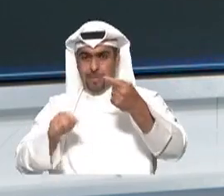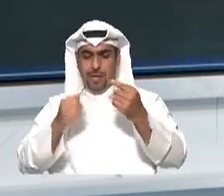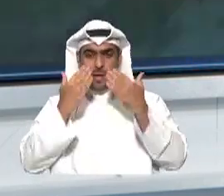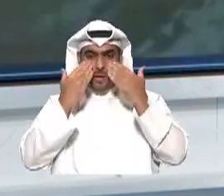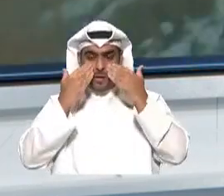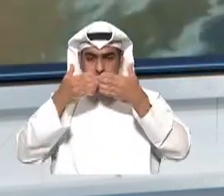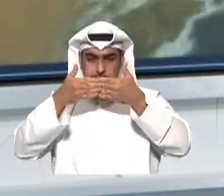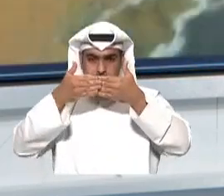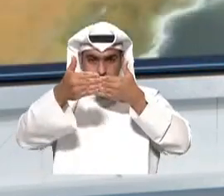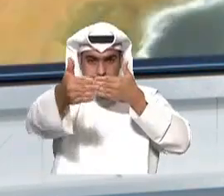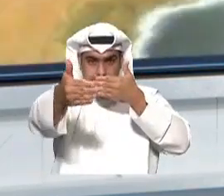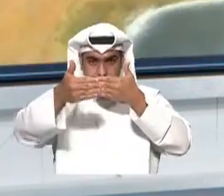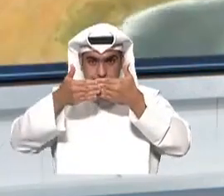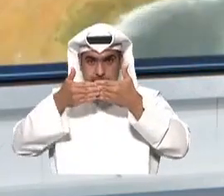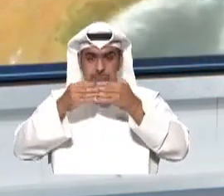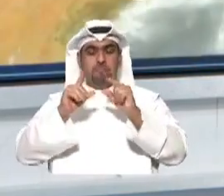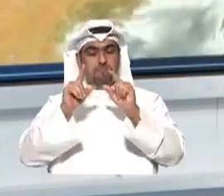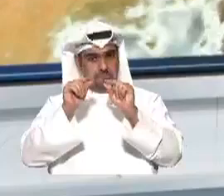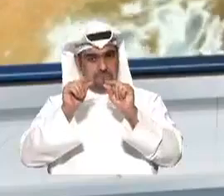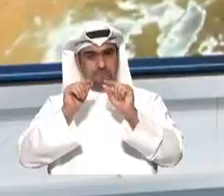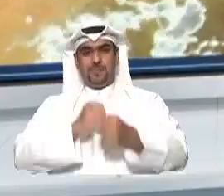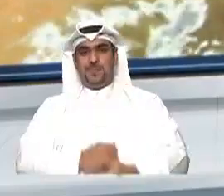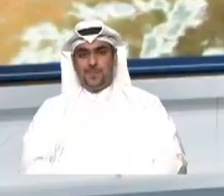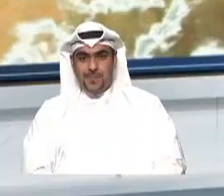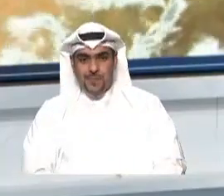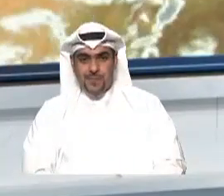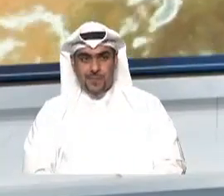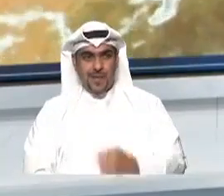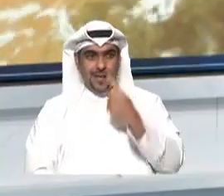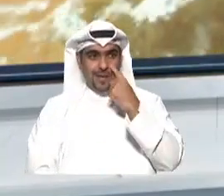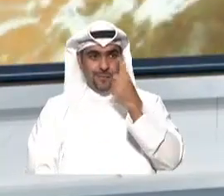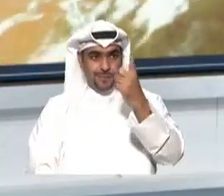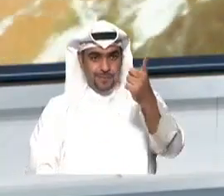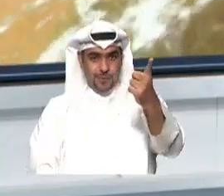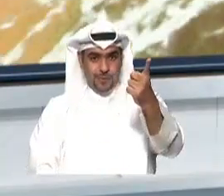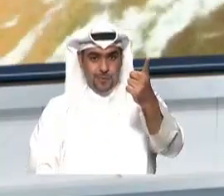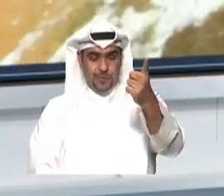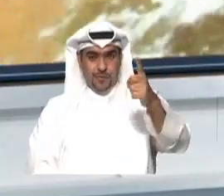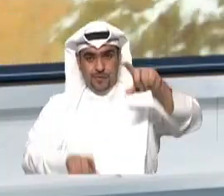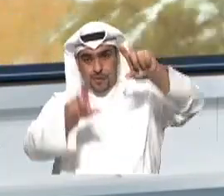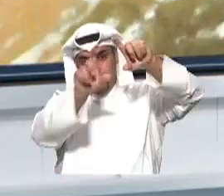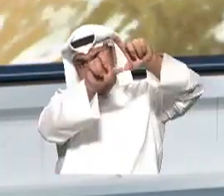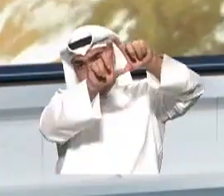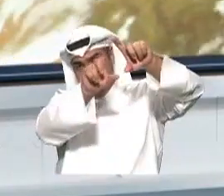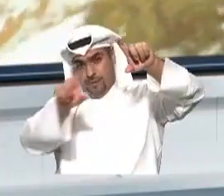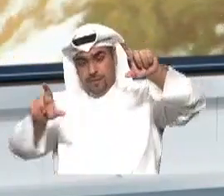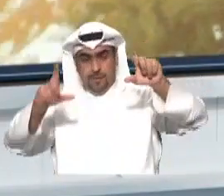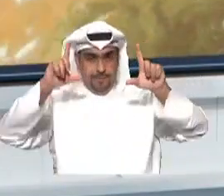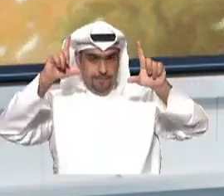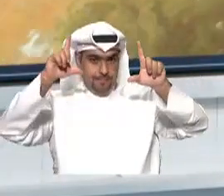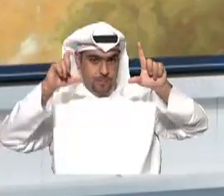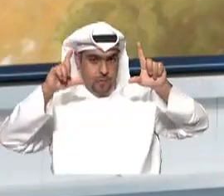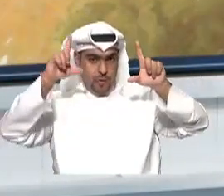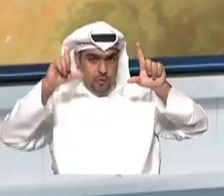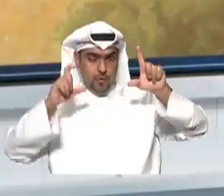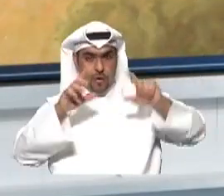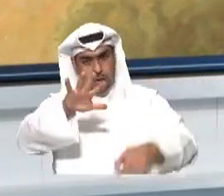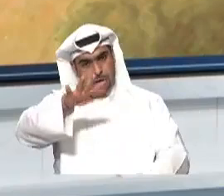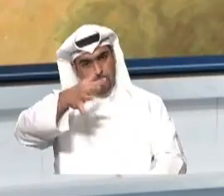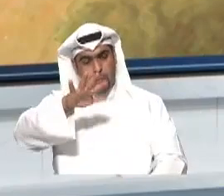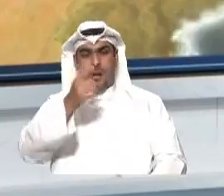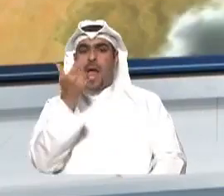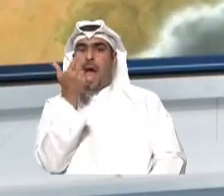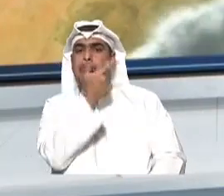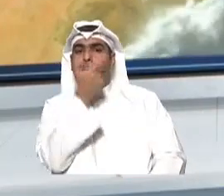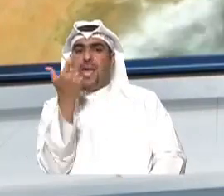جيدة تزيد عن 12 كيلو. صور الأقمار الصناعية توضح السماء صافية وخالية من السحب، ولكن متوقع عبور لبعض السحب العالية